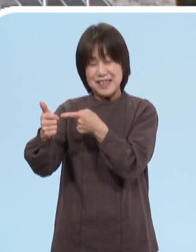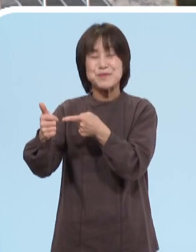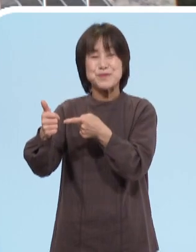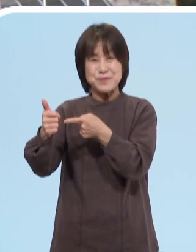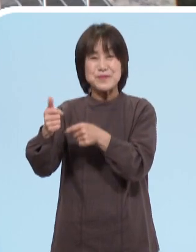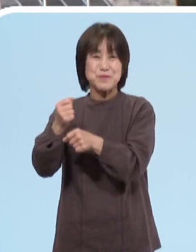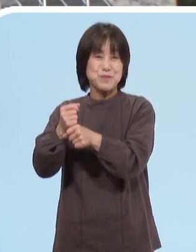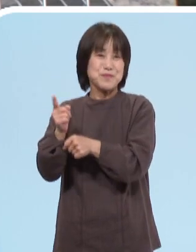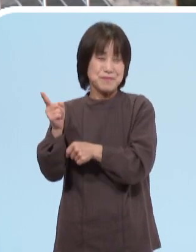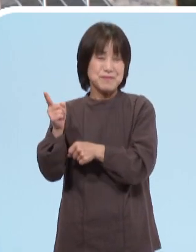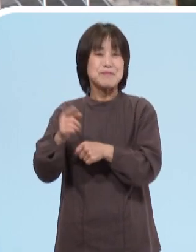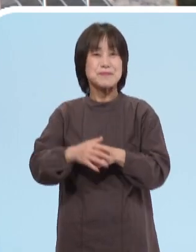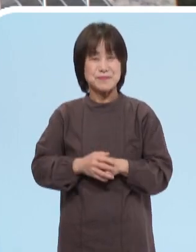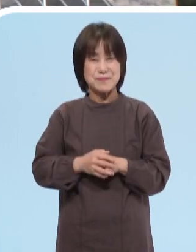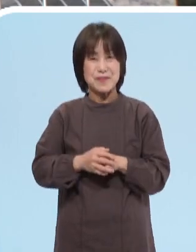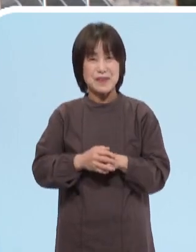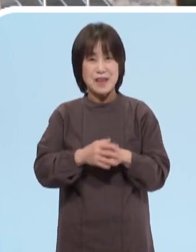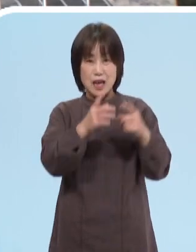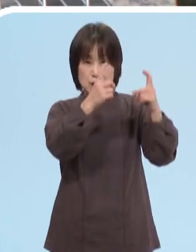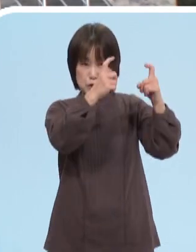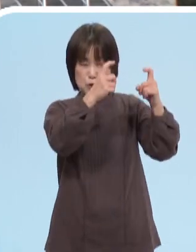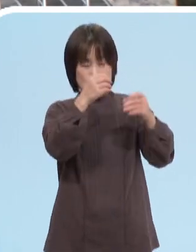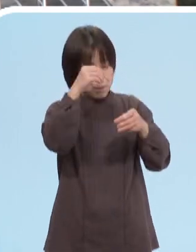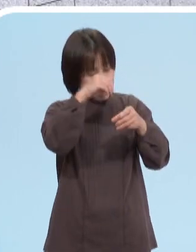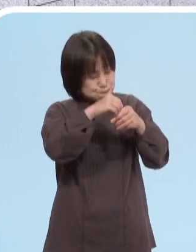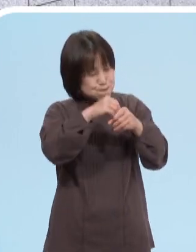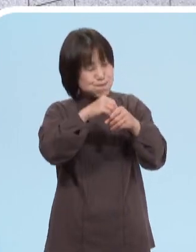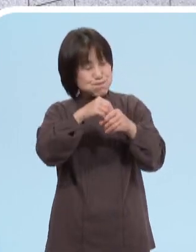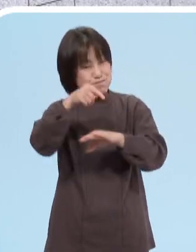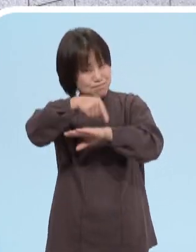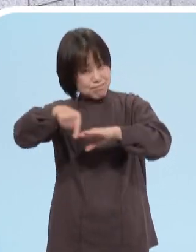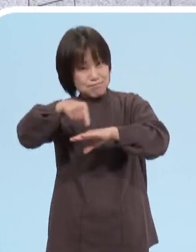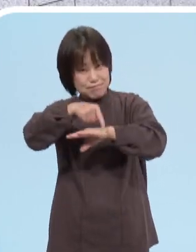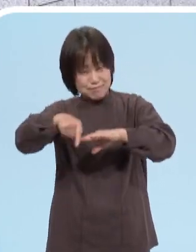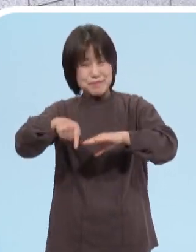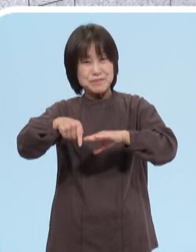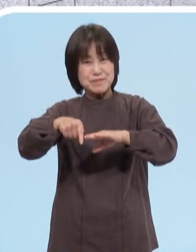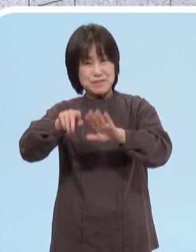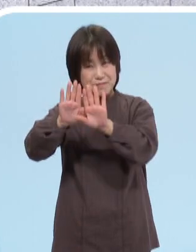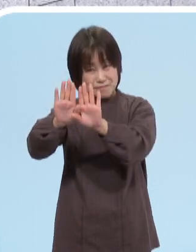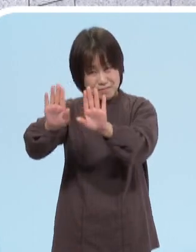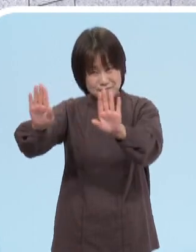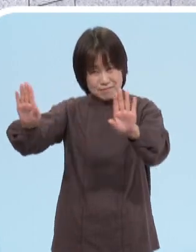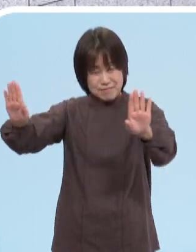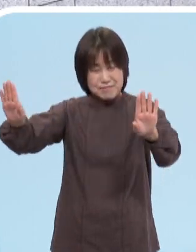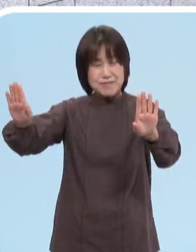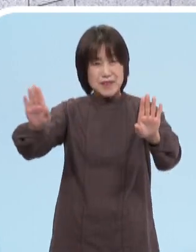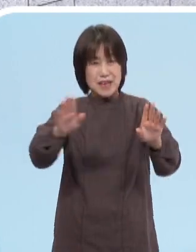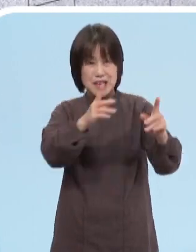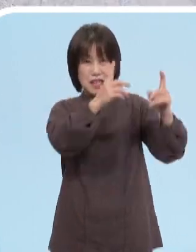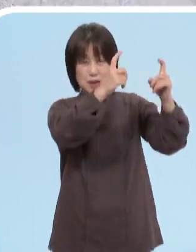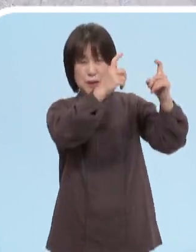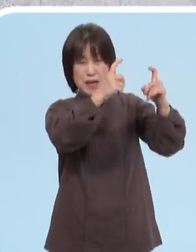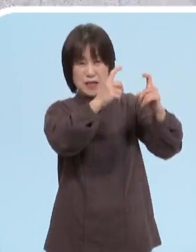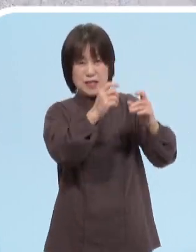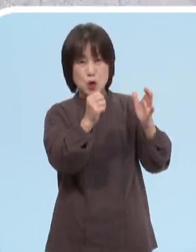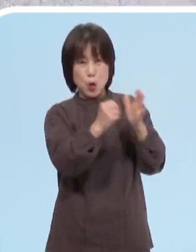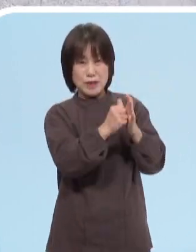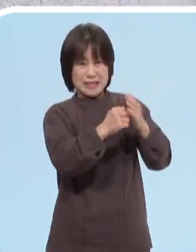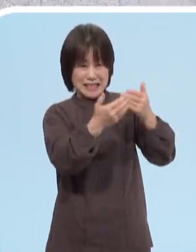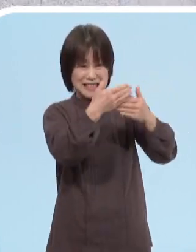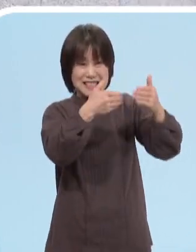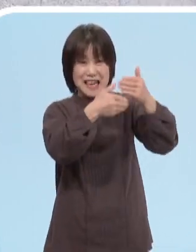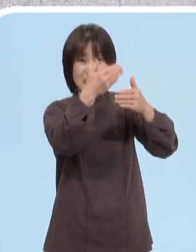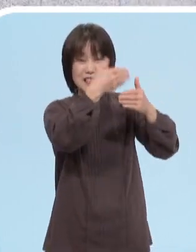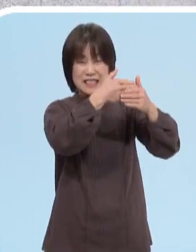これ城を意識した建物になっているんですね。あの石造りの壁が姫路城の石垣をイメージした